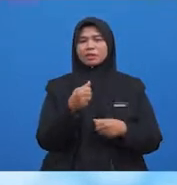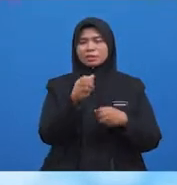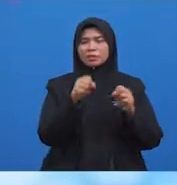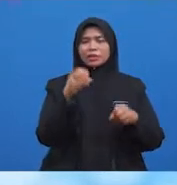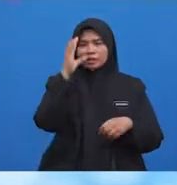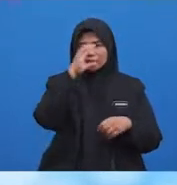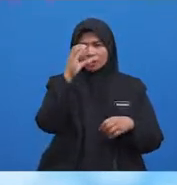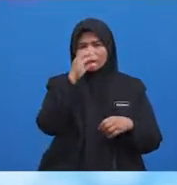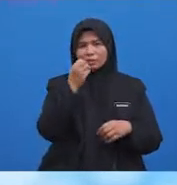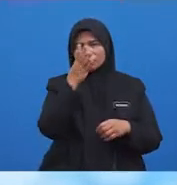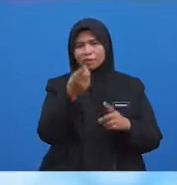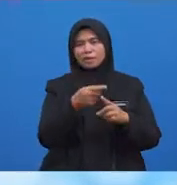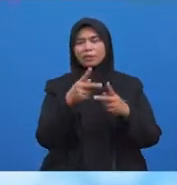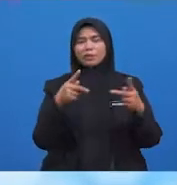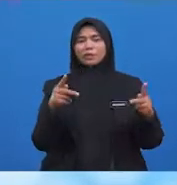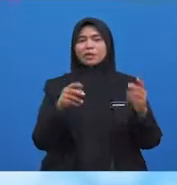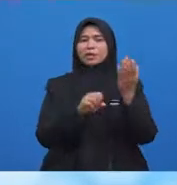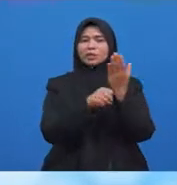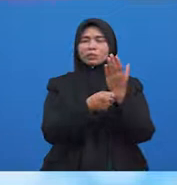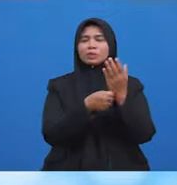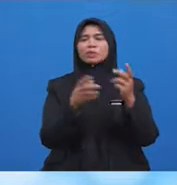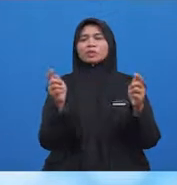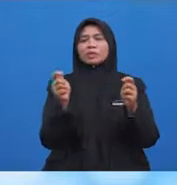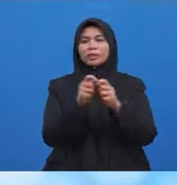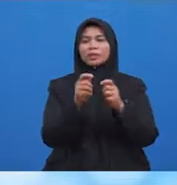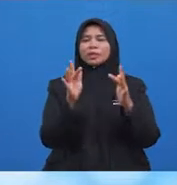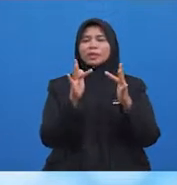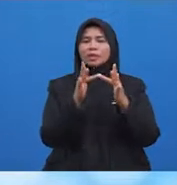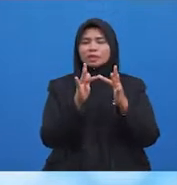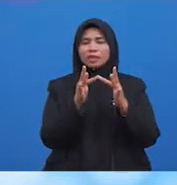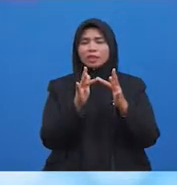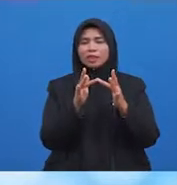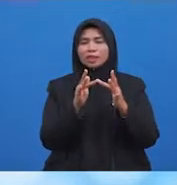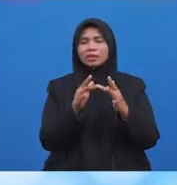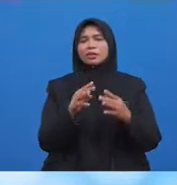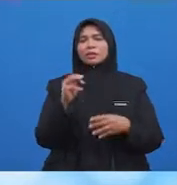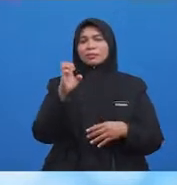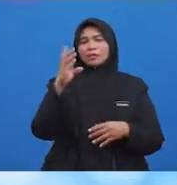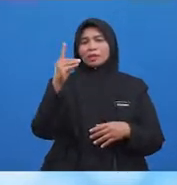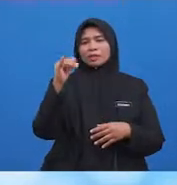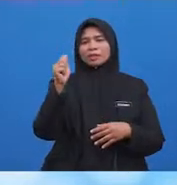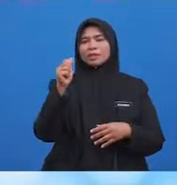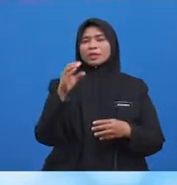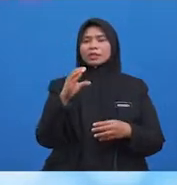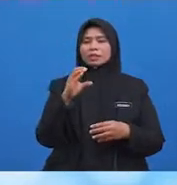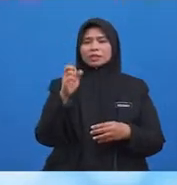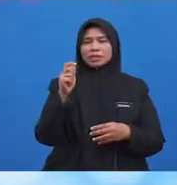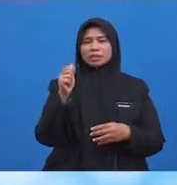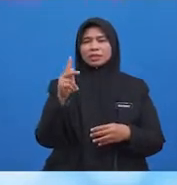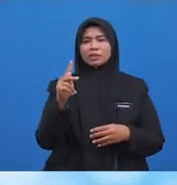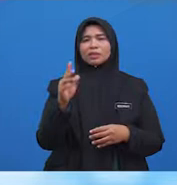boleh mencari maklumat dari pelbagai sumber seperti internet media